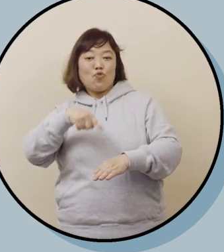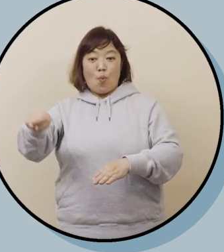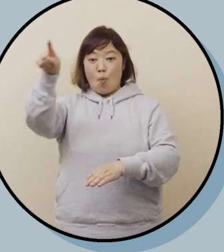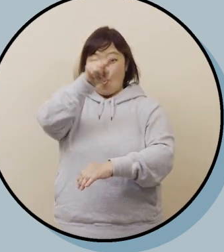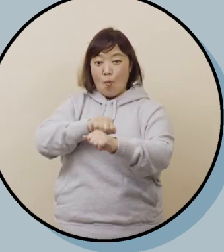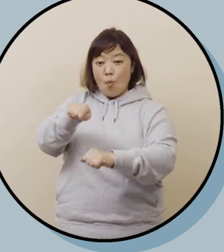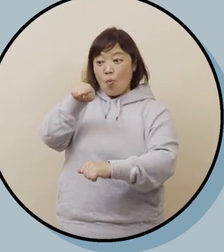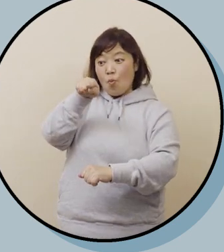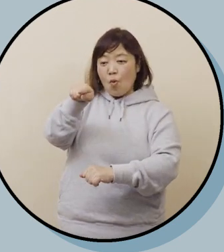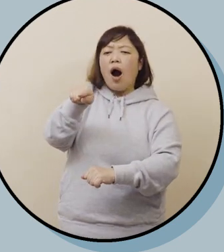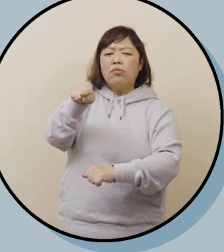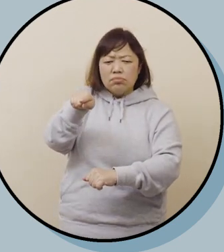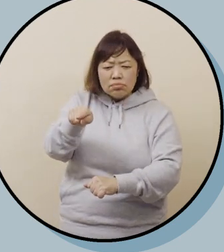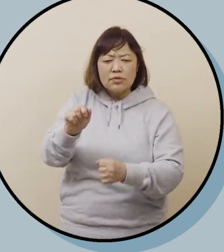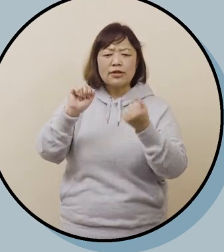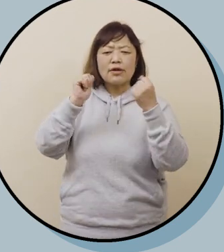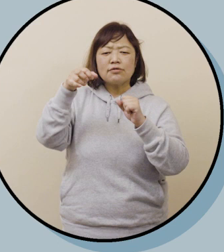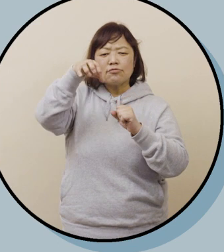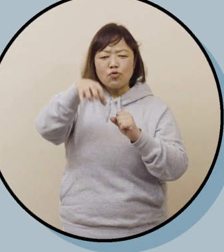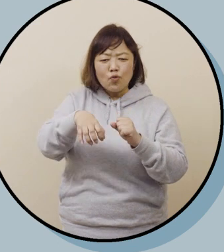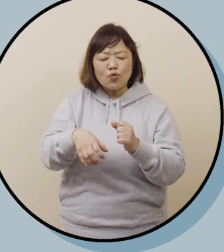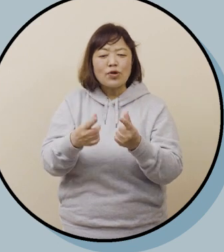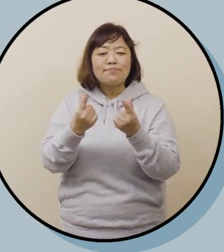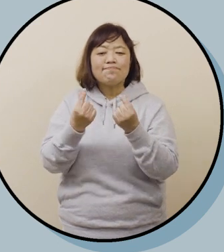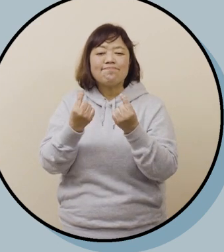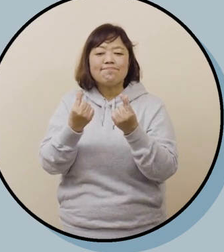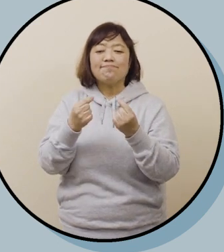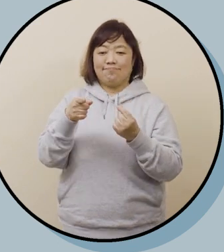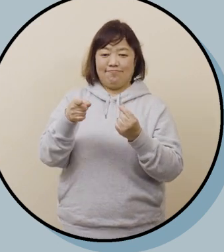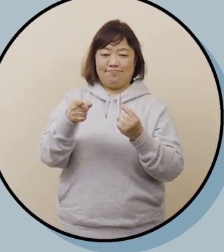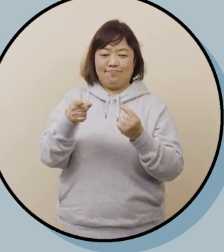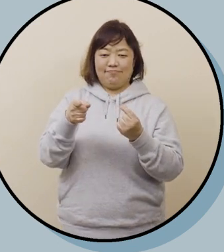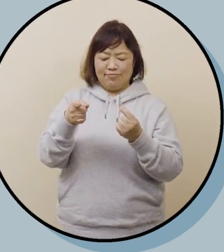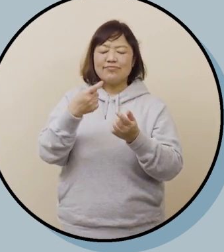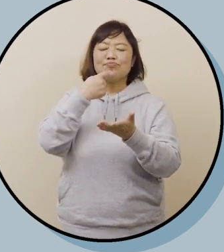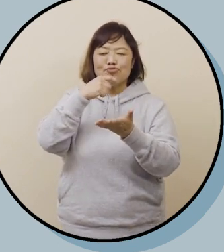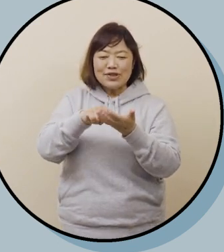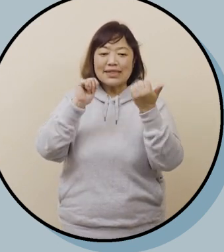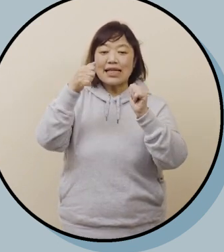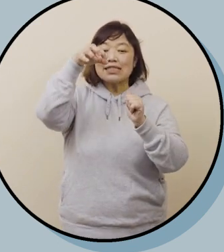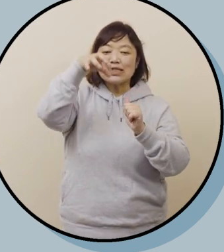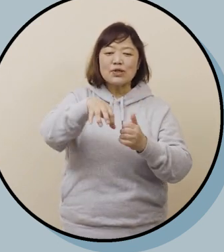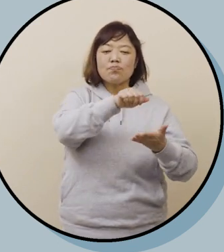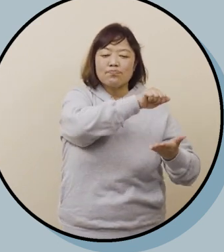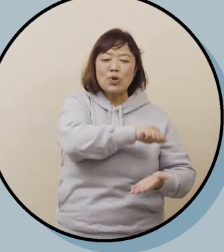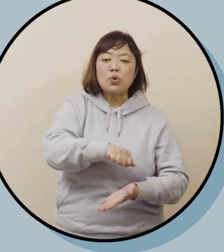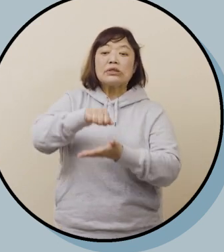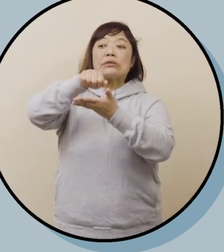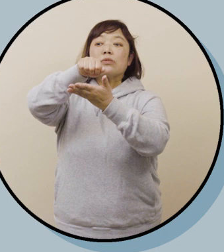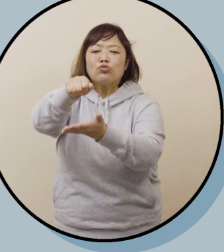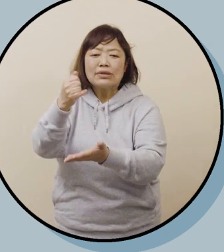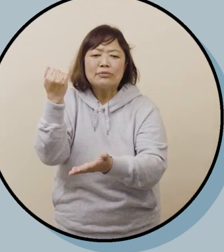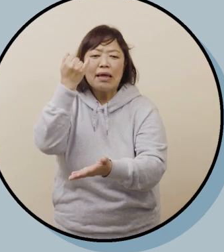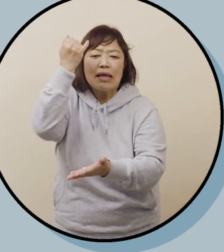こう見てみようとするその行為自体があったらマルシュ攻撃劇場になるシンプルに